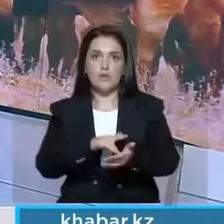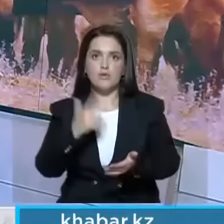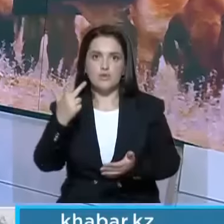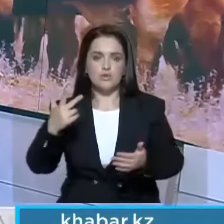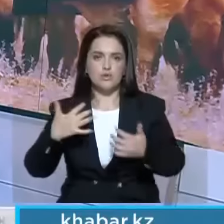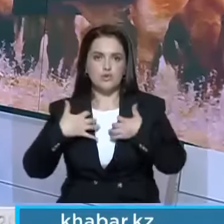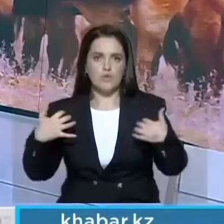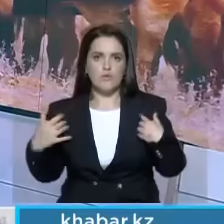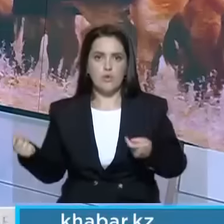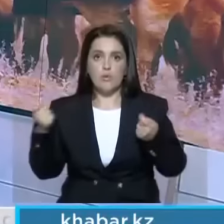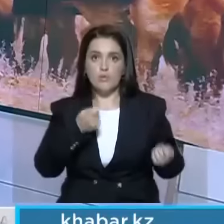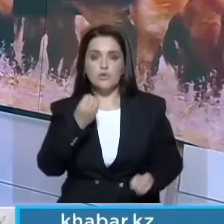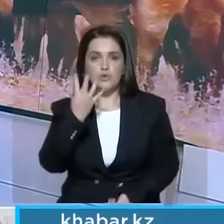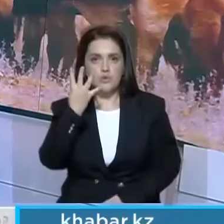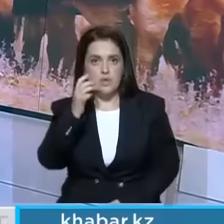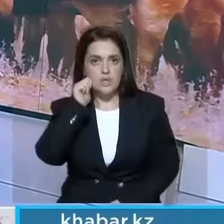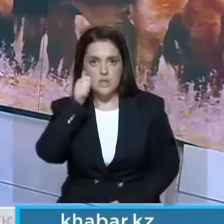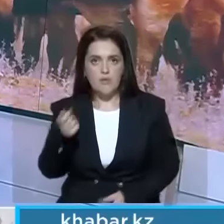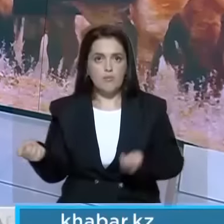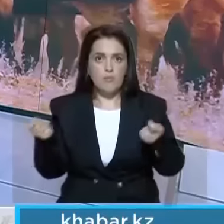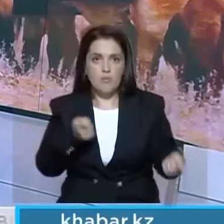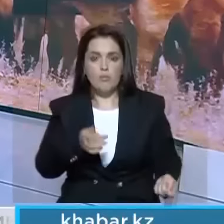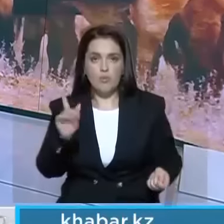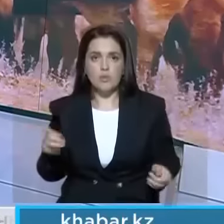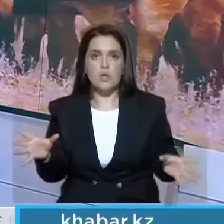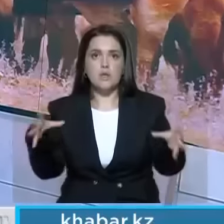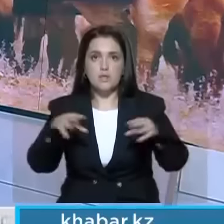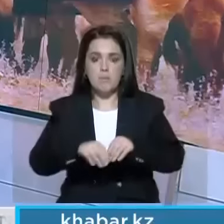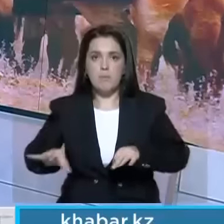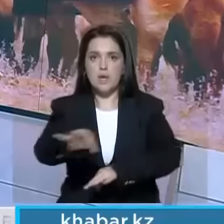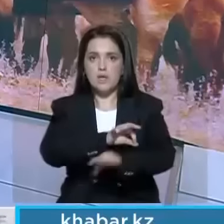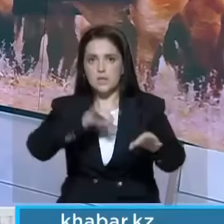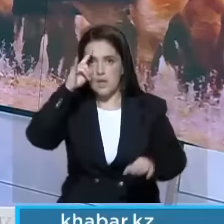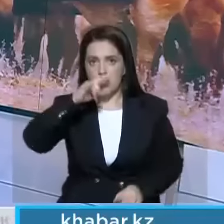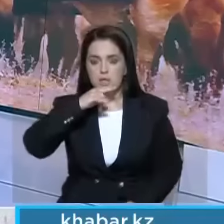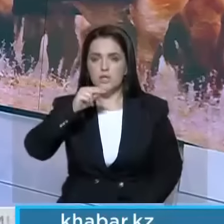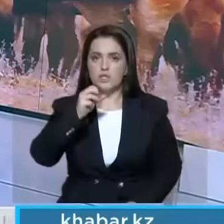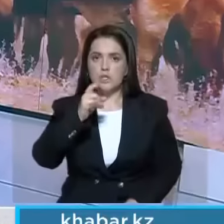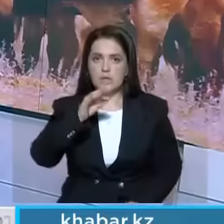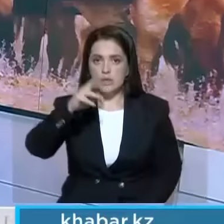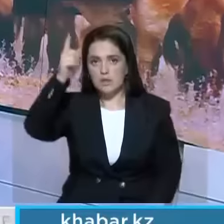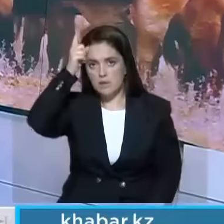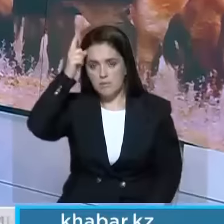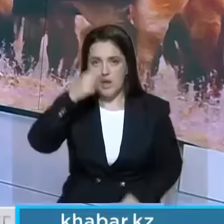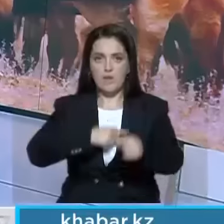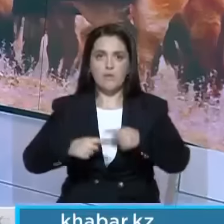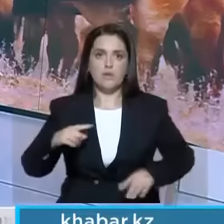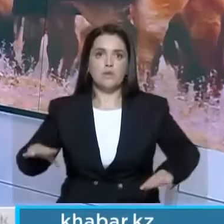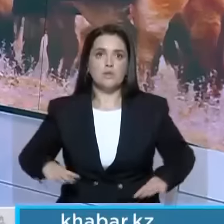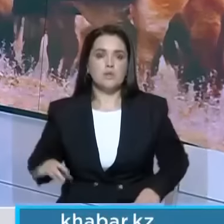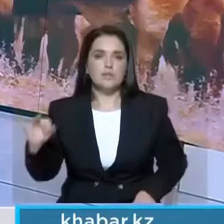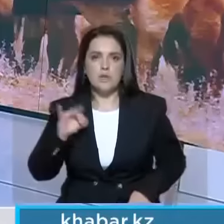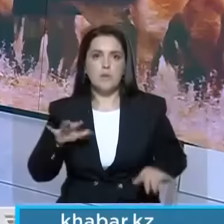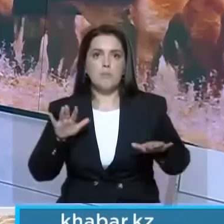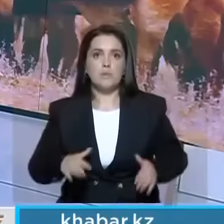Еще четырех доставят завтра. Это большой совместный проект Казахстана, Чехии и Германии. Главная задача – вернуть диких лошадей на их